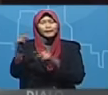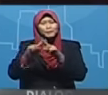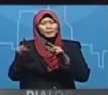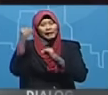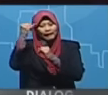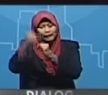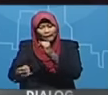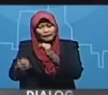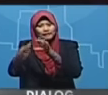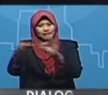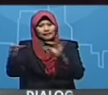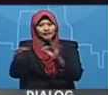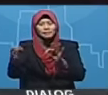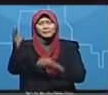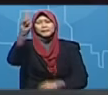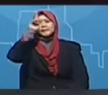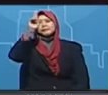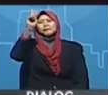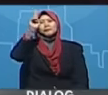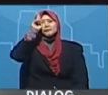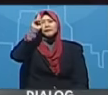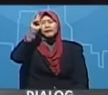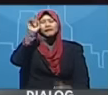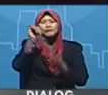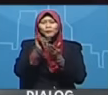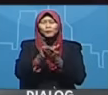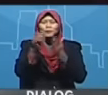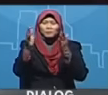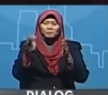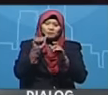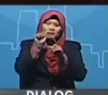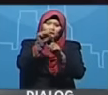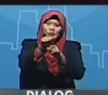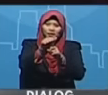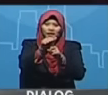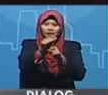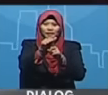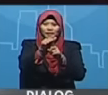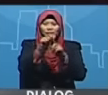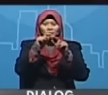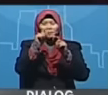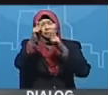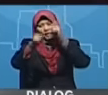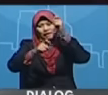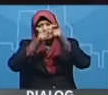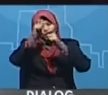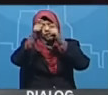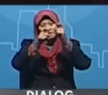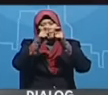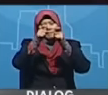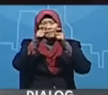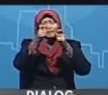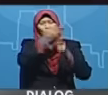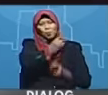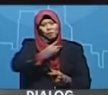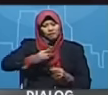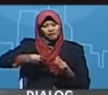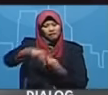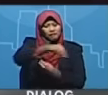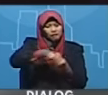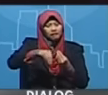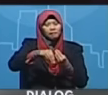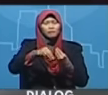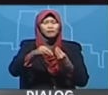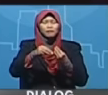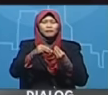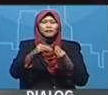babaknya tetap serupa. Jadi penipuan pakej umrah, penipuan pakej pelancongan, bagaimana, siapa dan